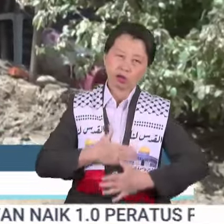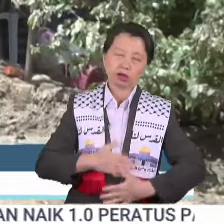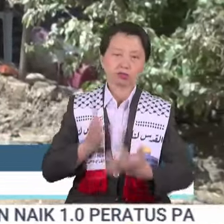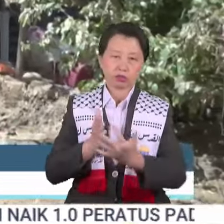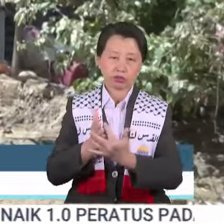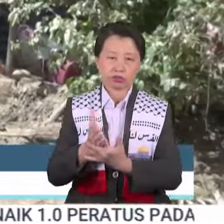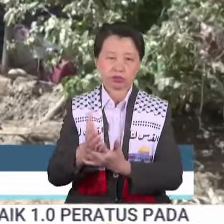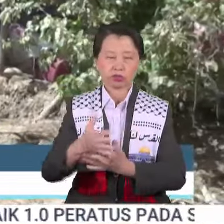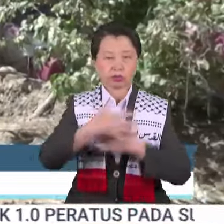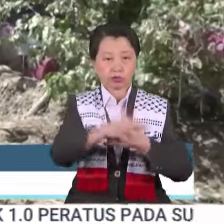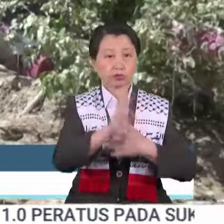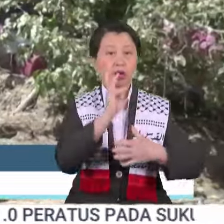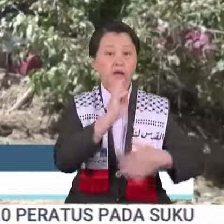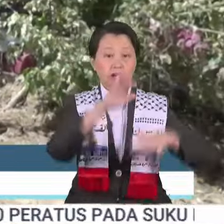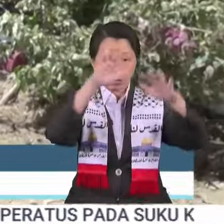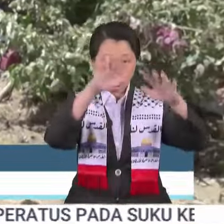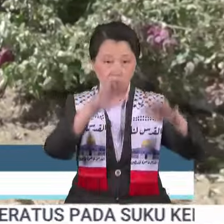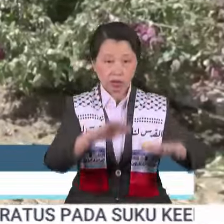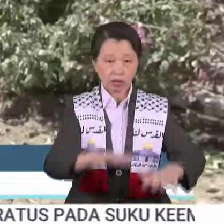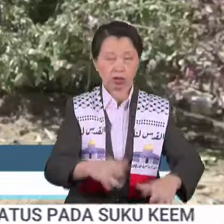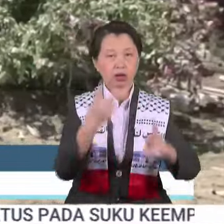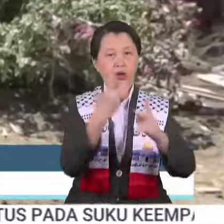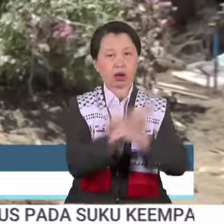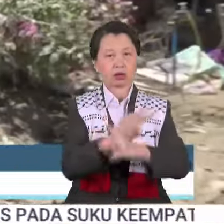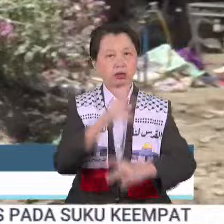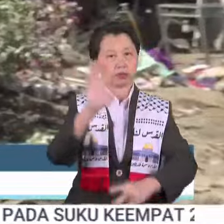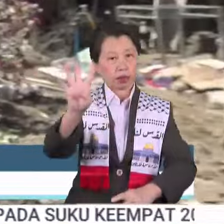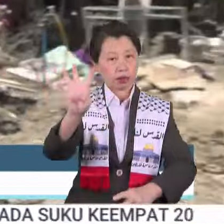menempuh pasca banjir gelombang keempat.